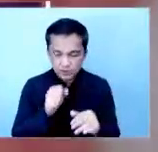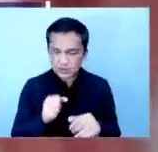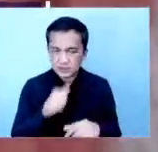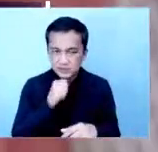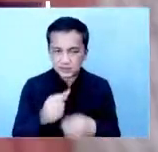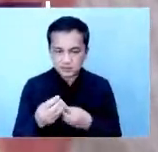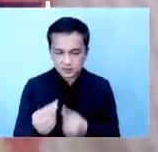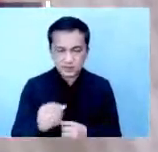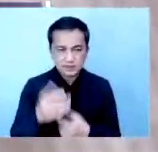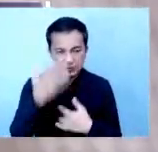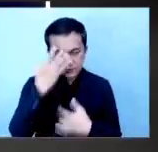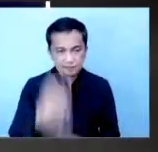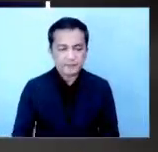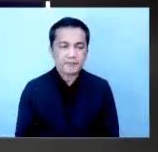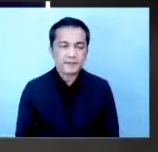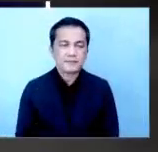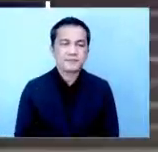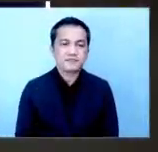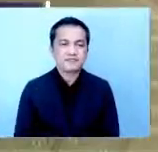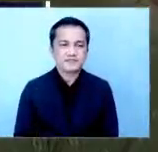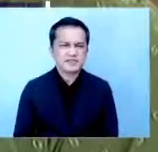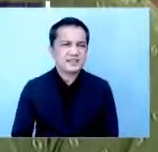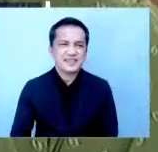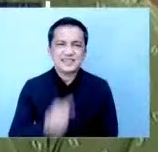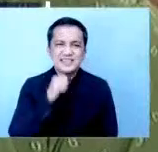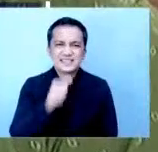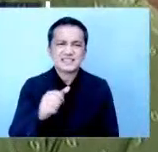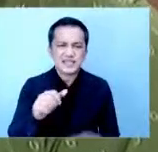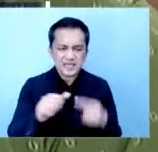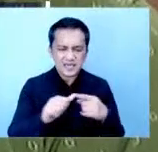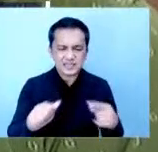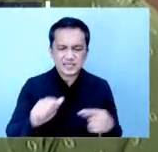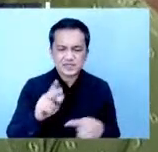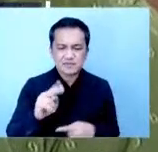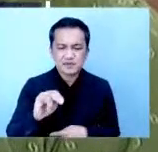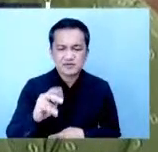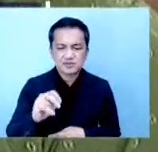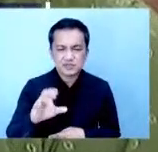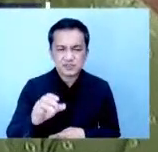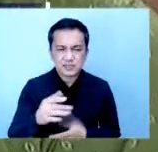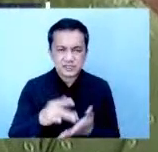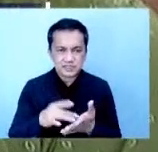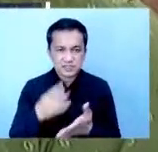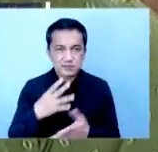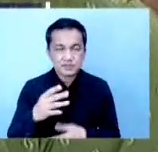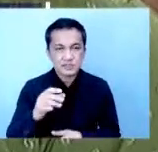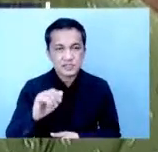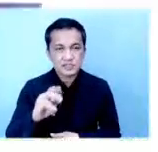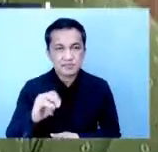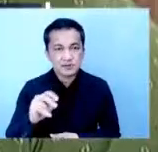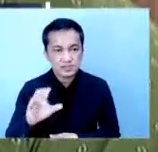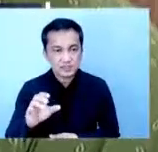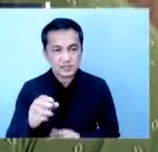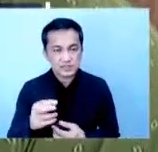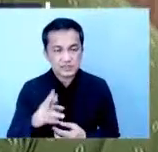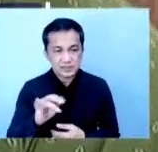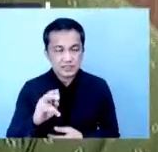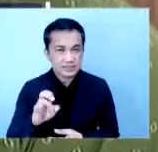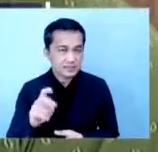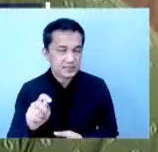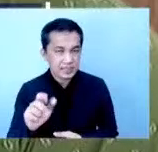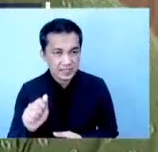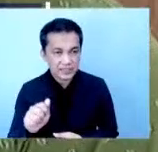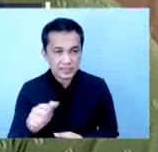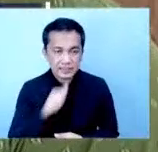sa sakit. Hindi siya antibiotic. Ang gamot sa pertussis ay antibiotic. Nare-reseta yan. Hindi yung